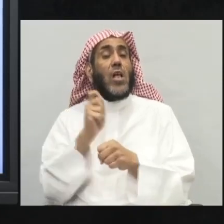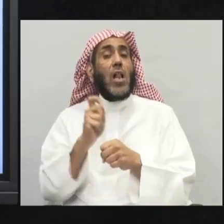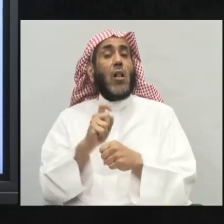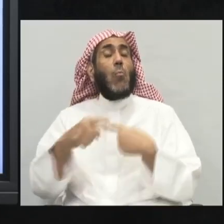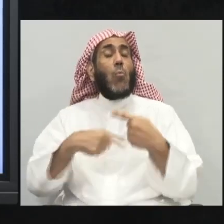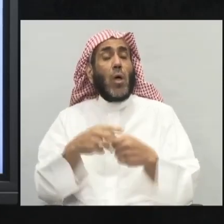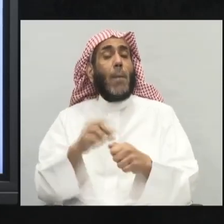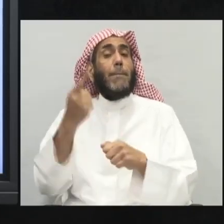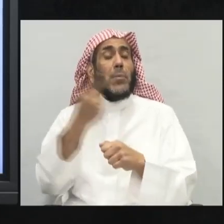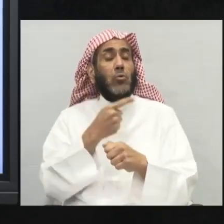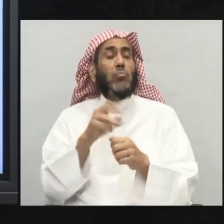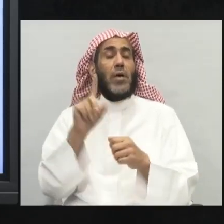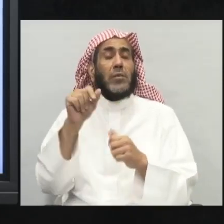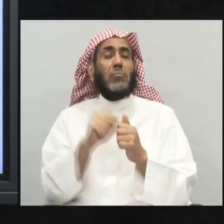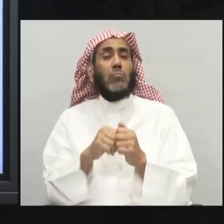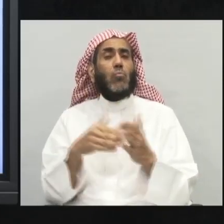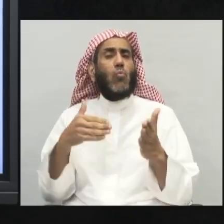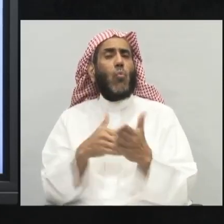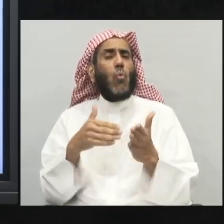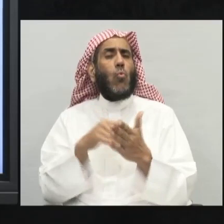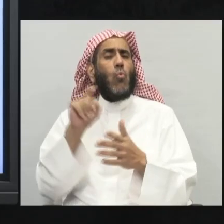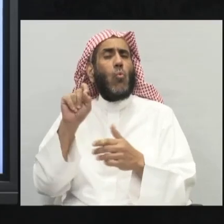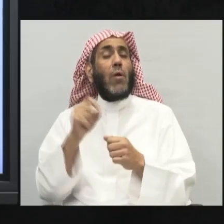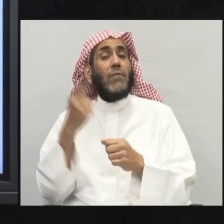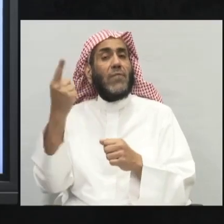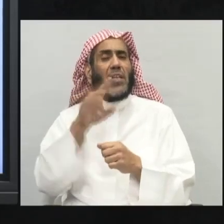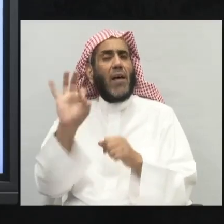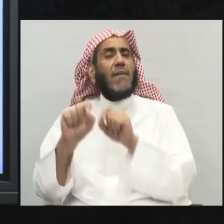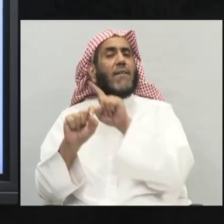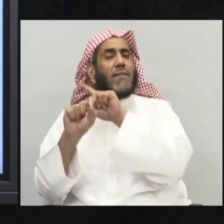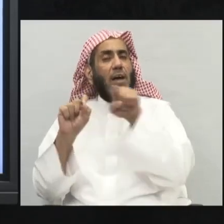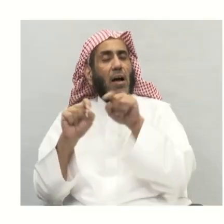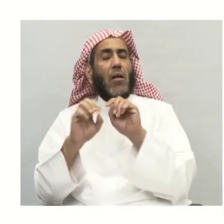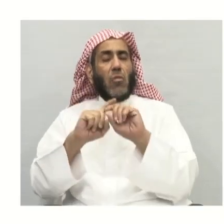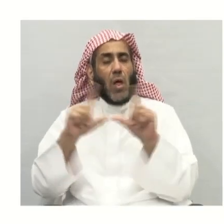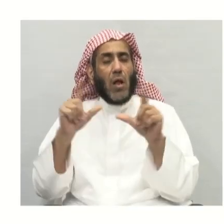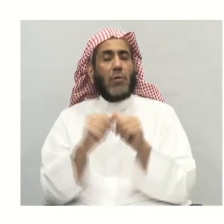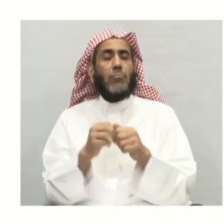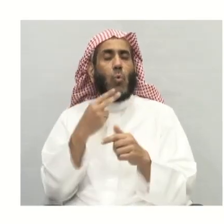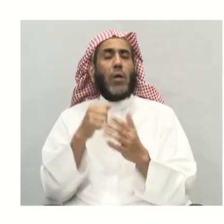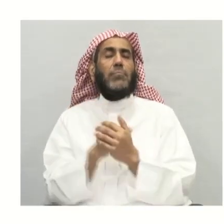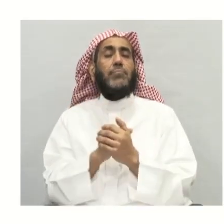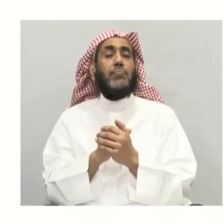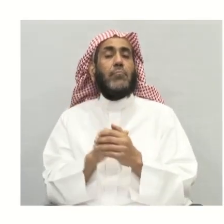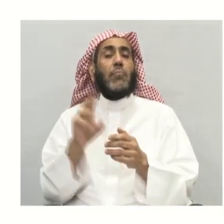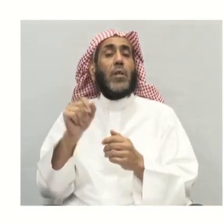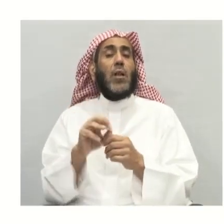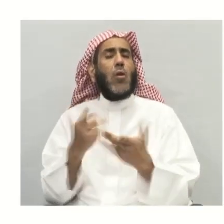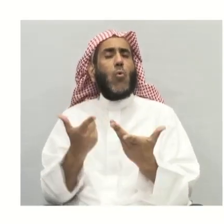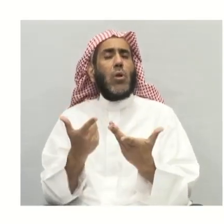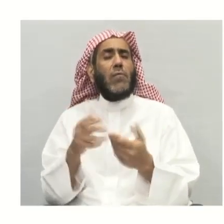فعل مضارع منصوب احسنتم وعلامه نصبه الفتحه اصليه هنا الفتحه الظاهره على اخره لن